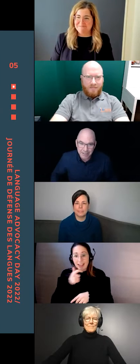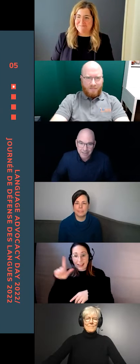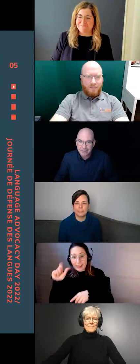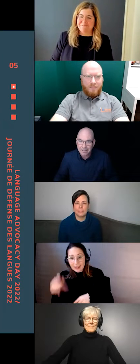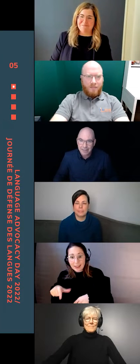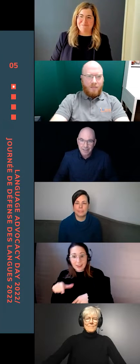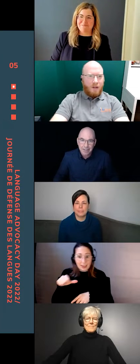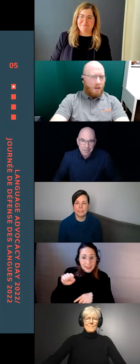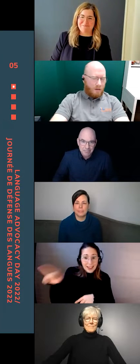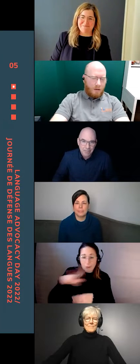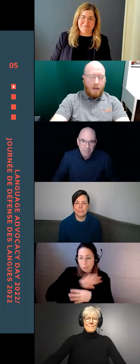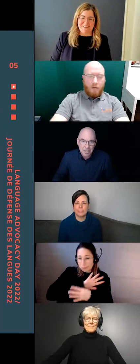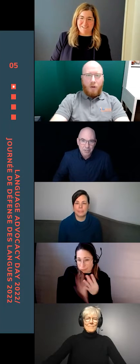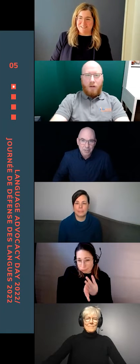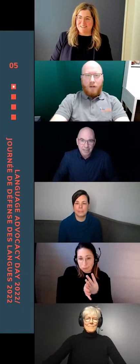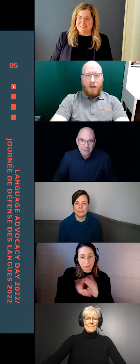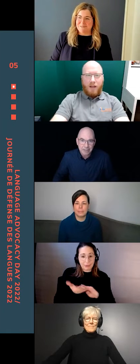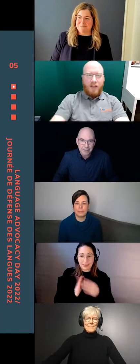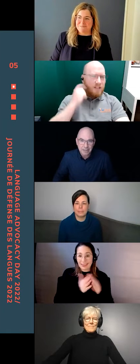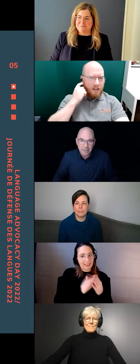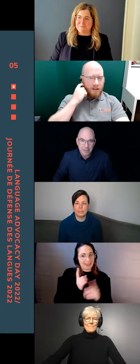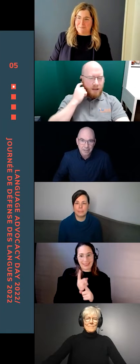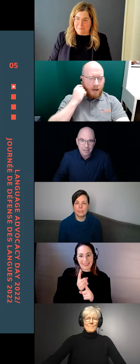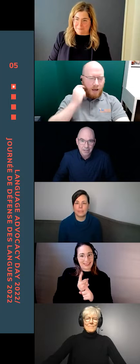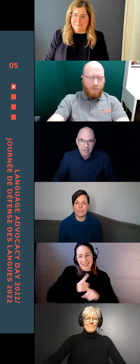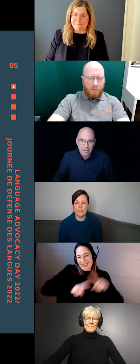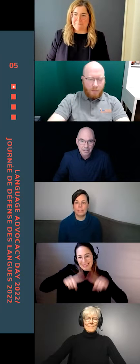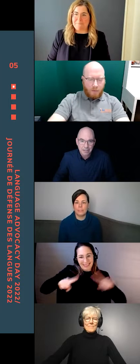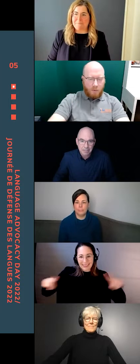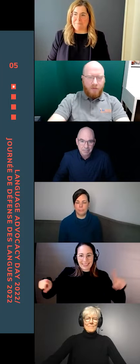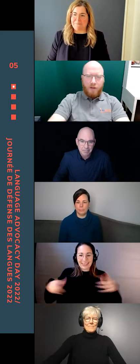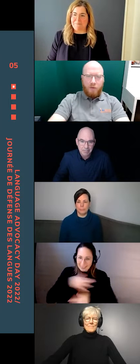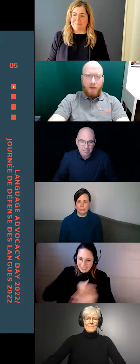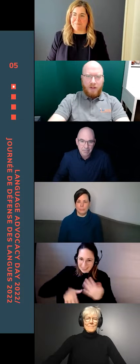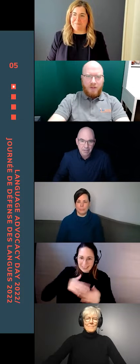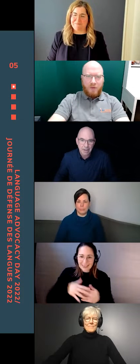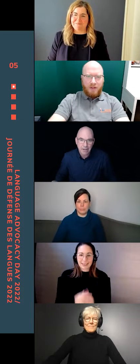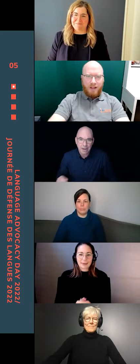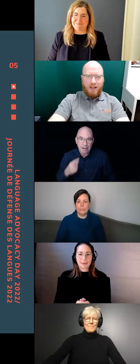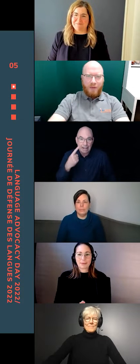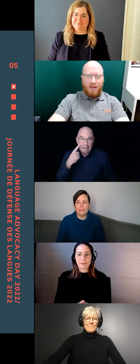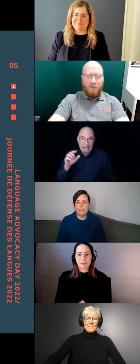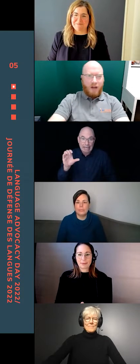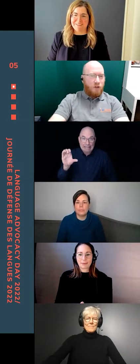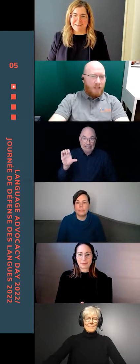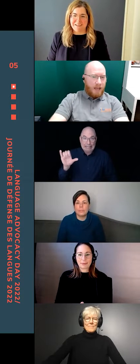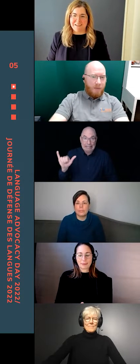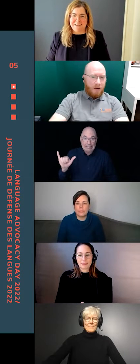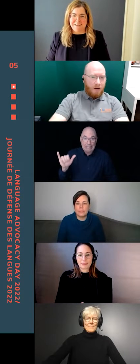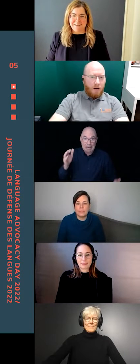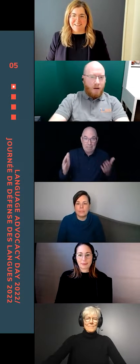Nous avons français, anglais, ASQ, ASL. C'est une communauté effectivement très diverse.